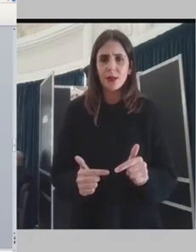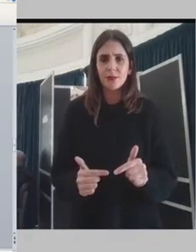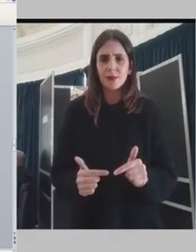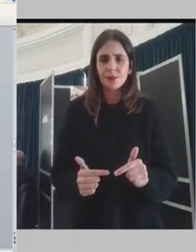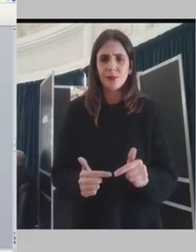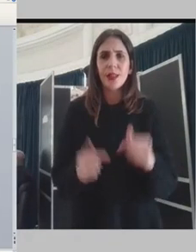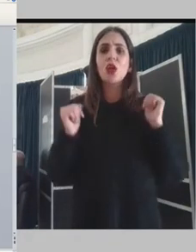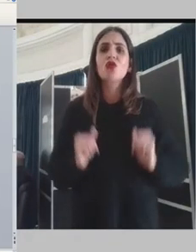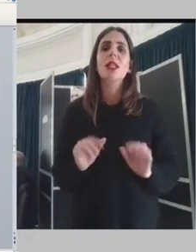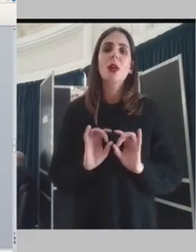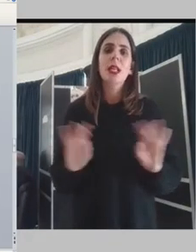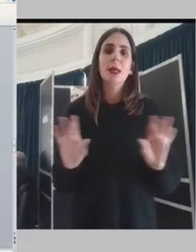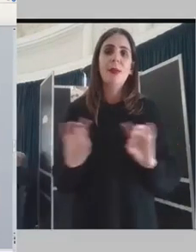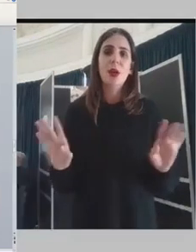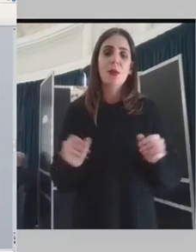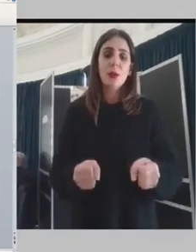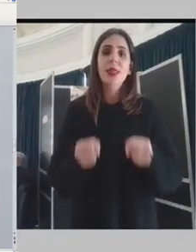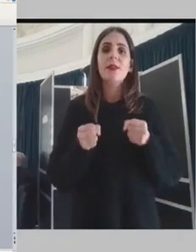le acque.